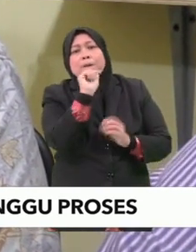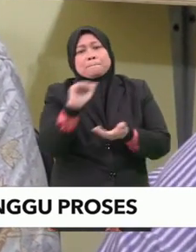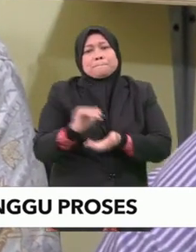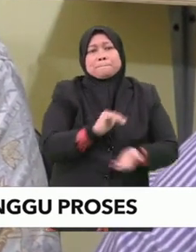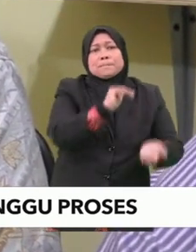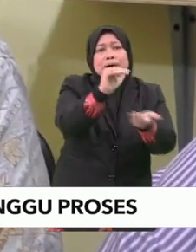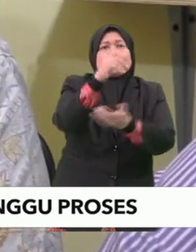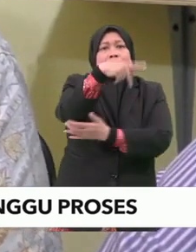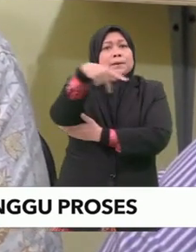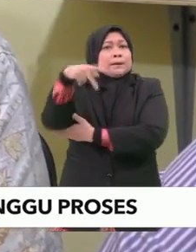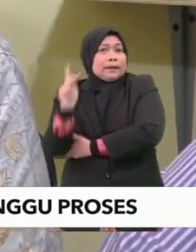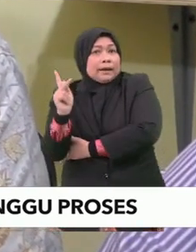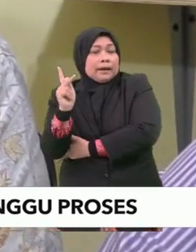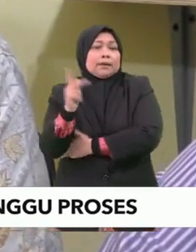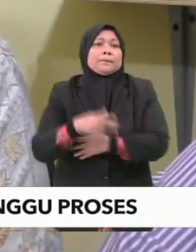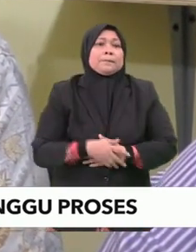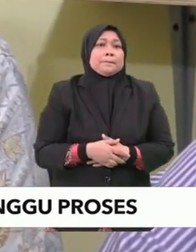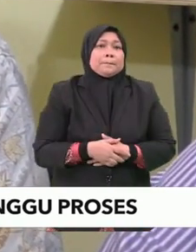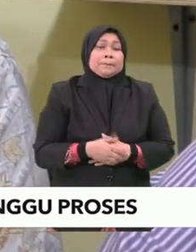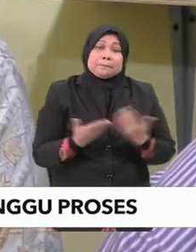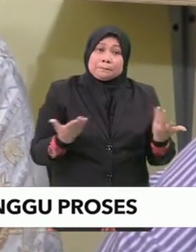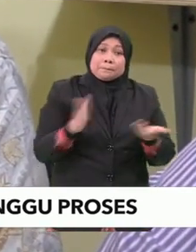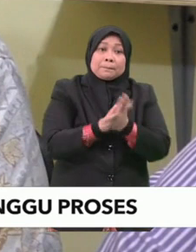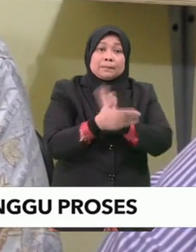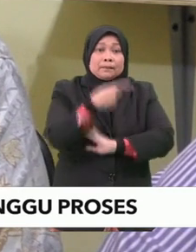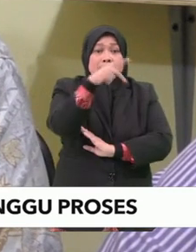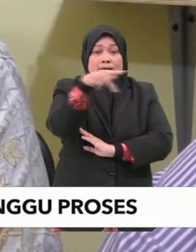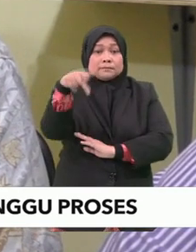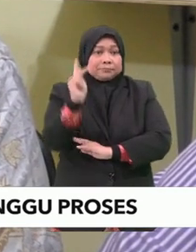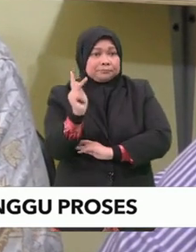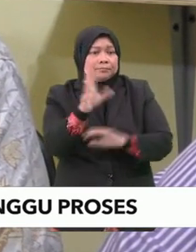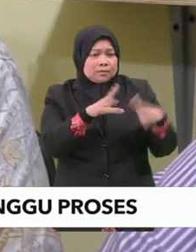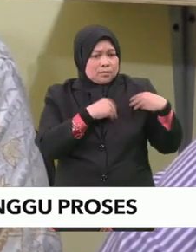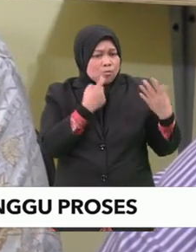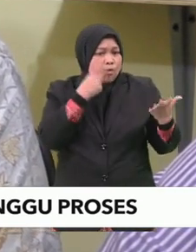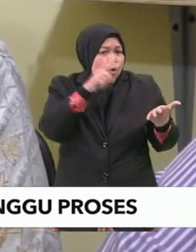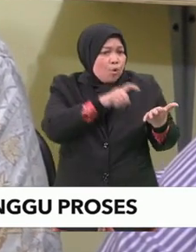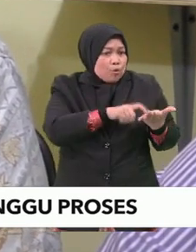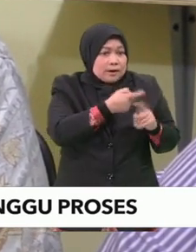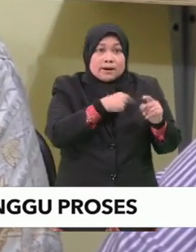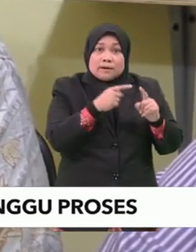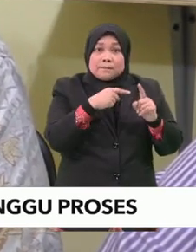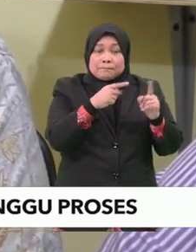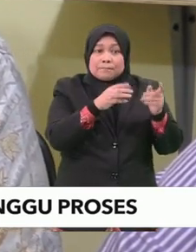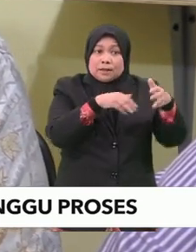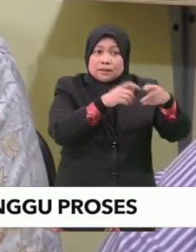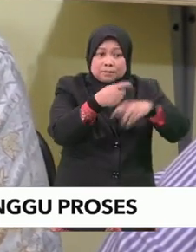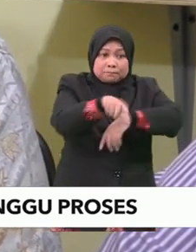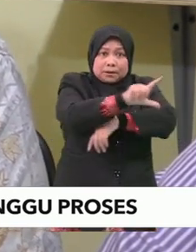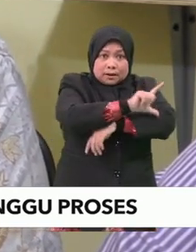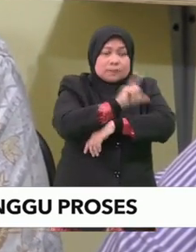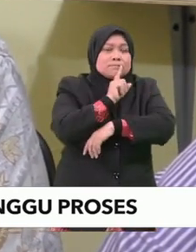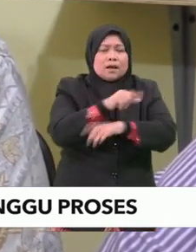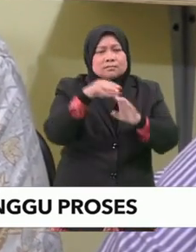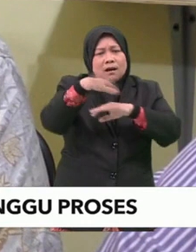kepada PPK jadi pihak PPK yang menerima order daripada peladang-peladang menantar